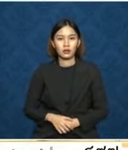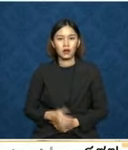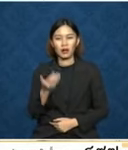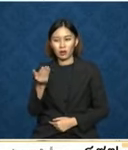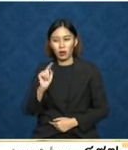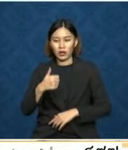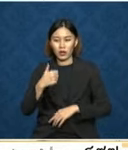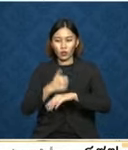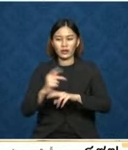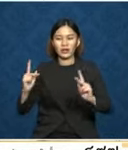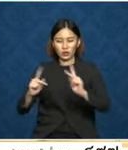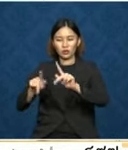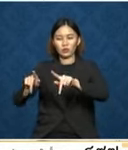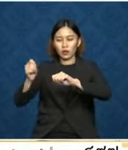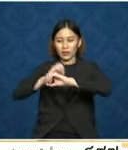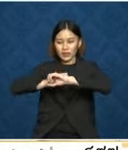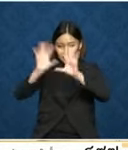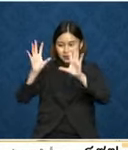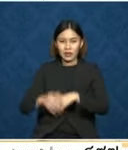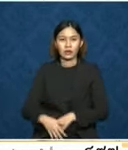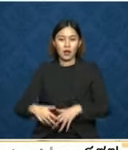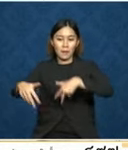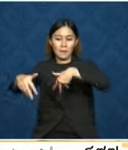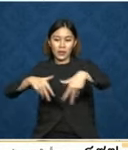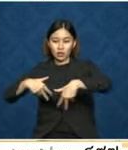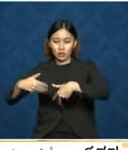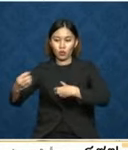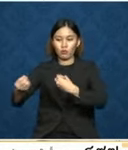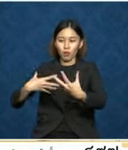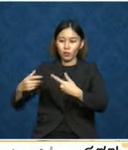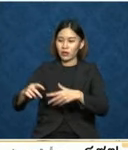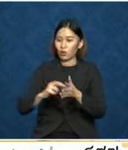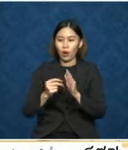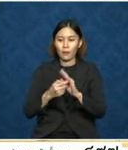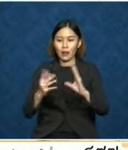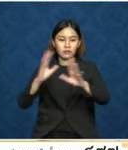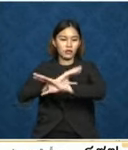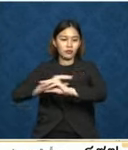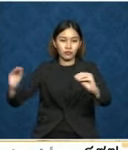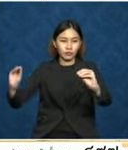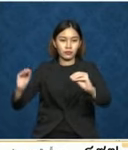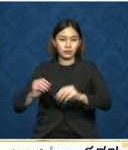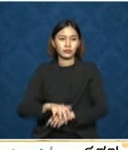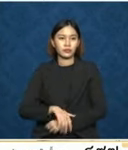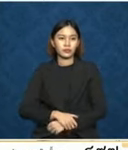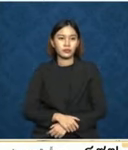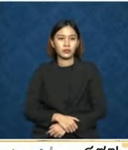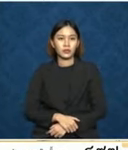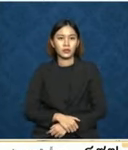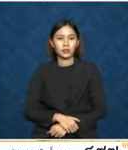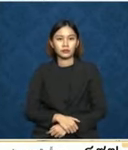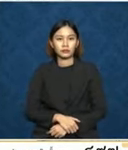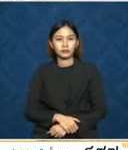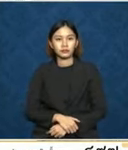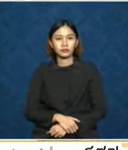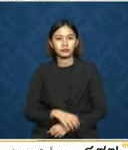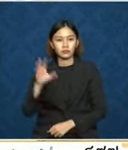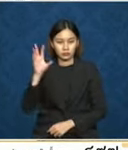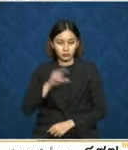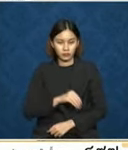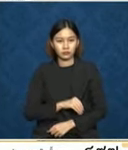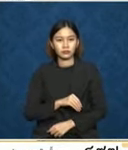เสียงของประชาชนมันไม่มีความหมายใดๆทั้งนั้นสไลด์ลงได้เลยครับนอกจากนั้นครับ